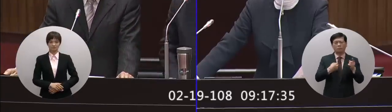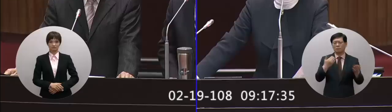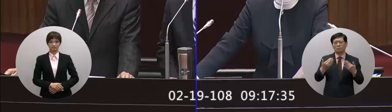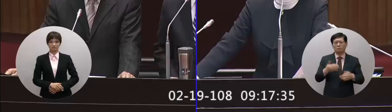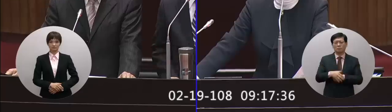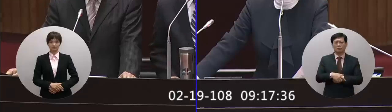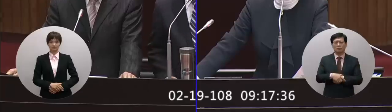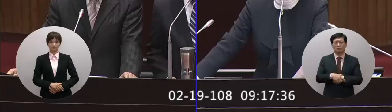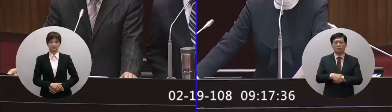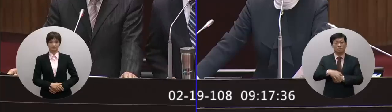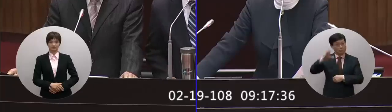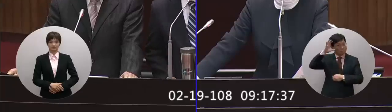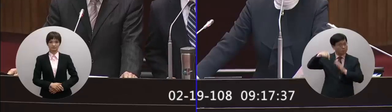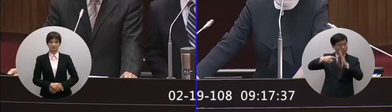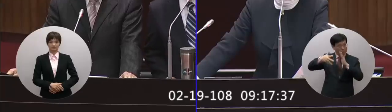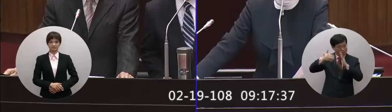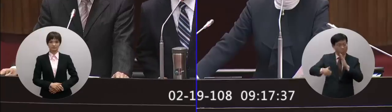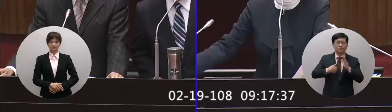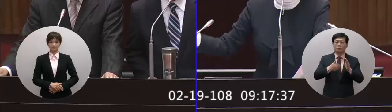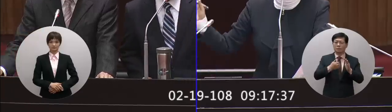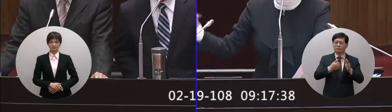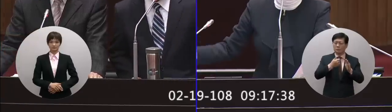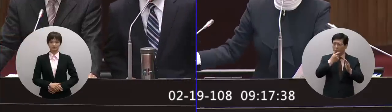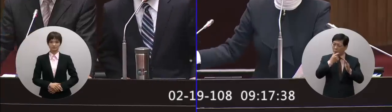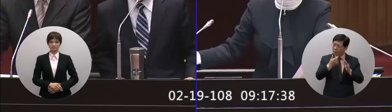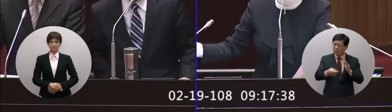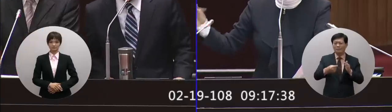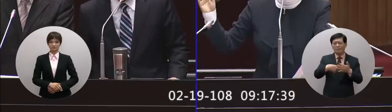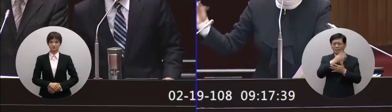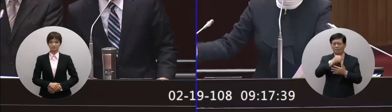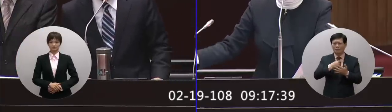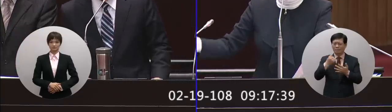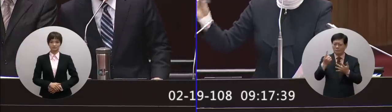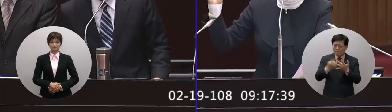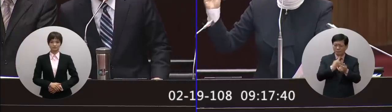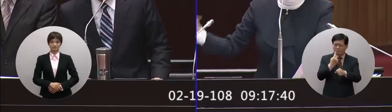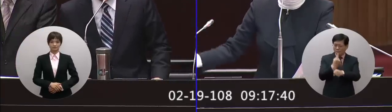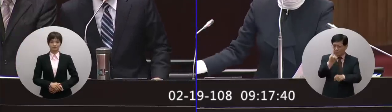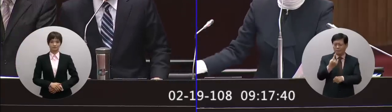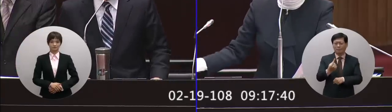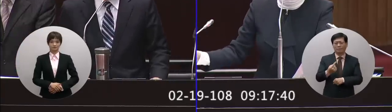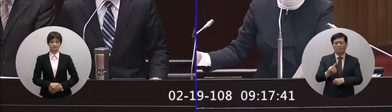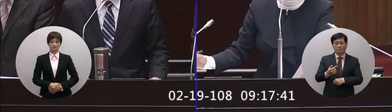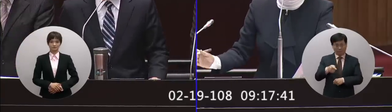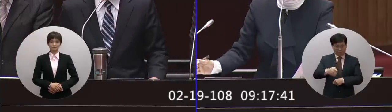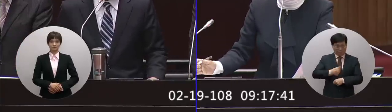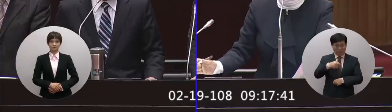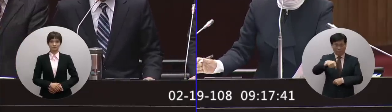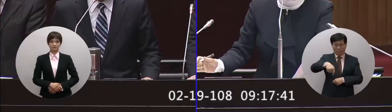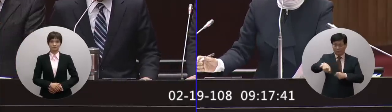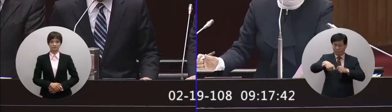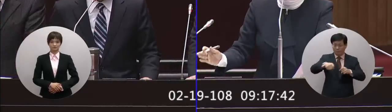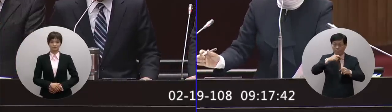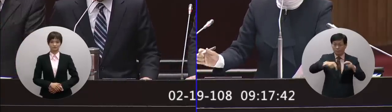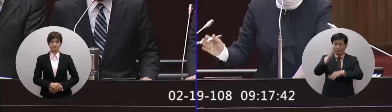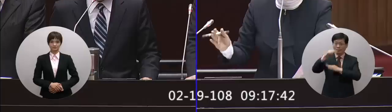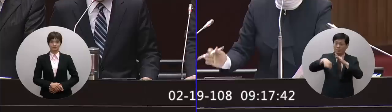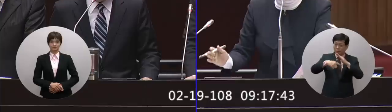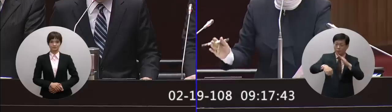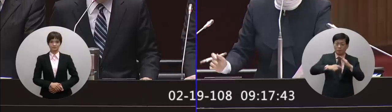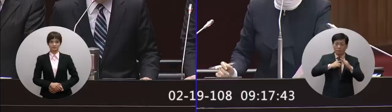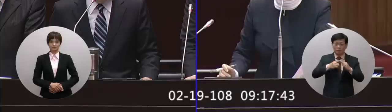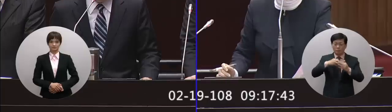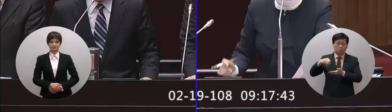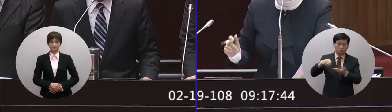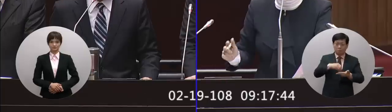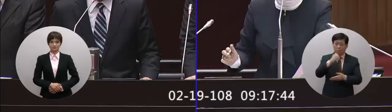楚。苏院长，我刚刚讲了这么多，这是一块拼图。那么其实这个版本呢，行政院一直没有推